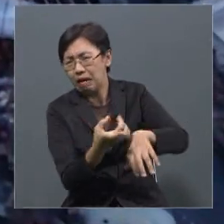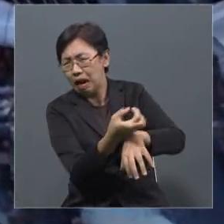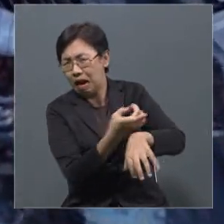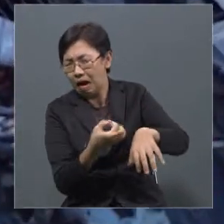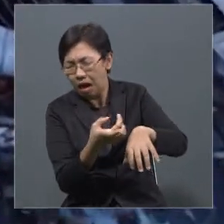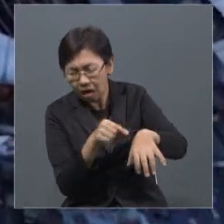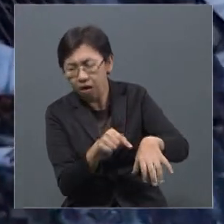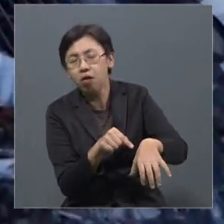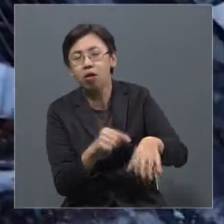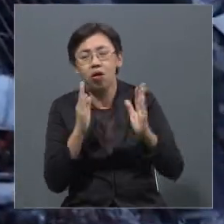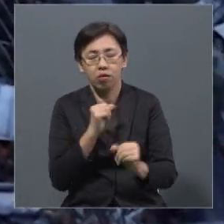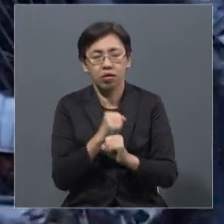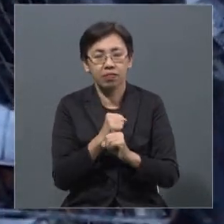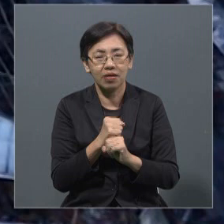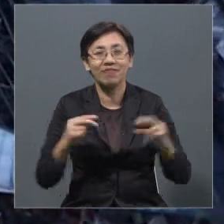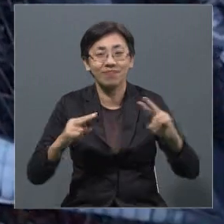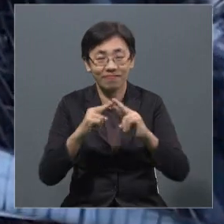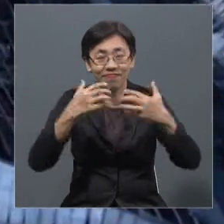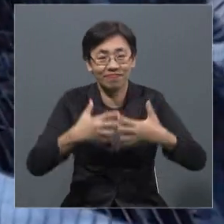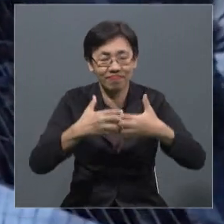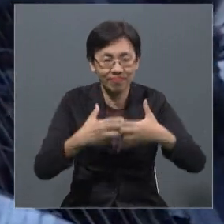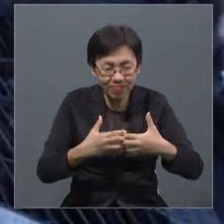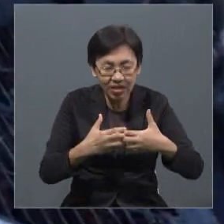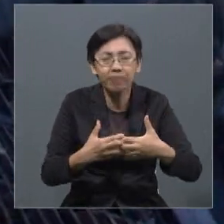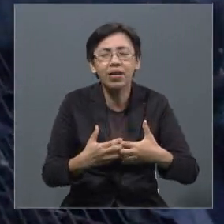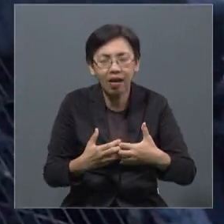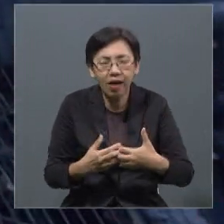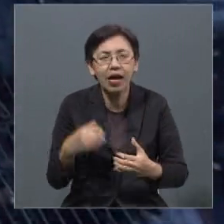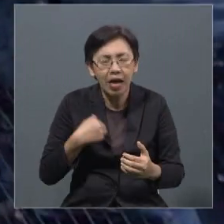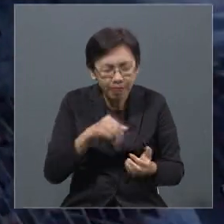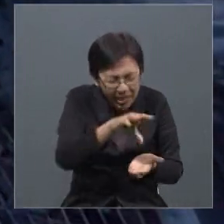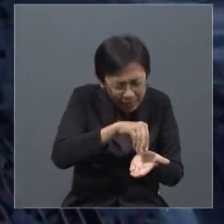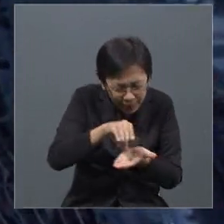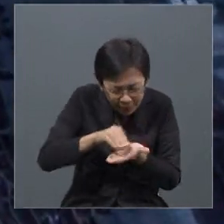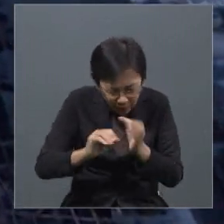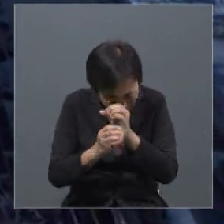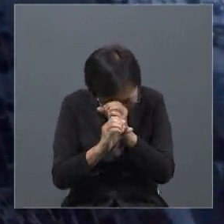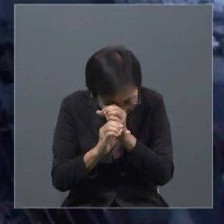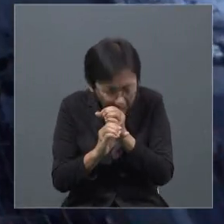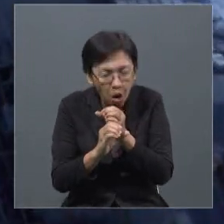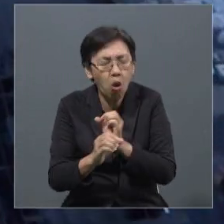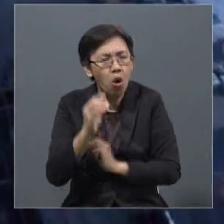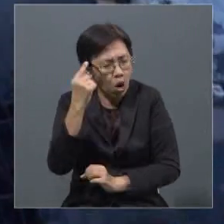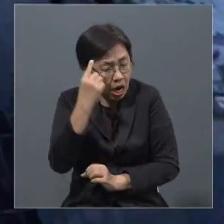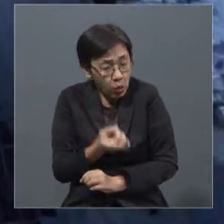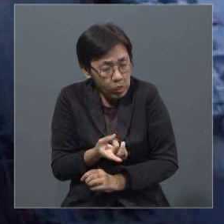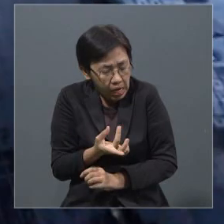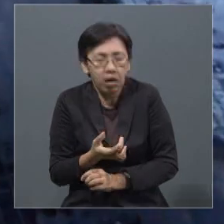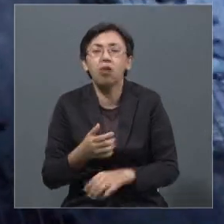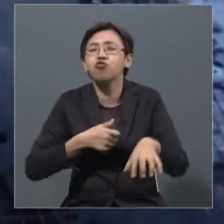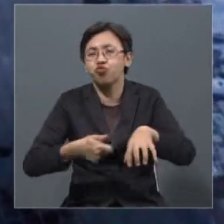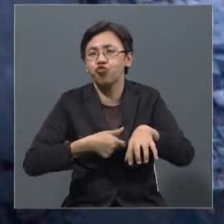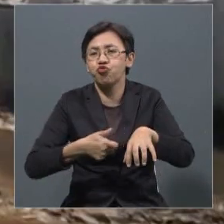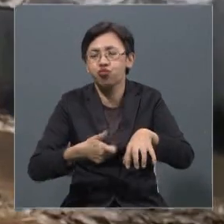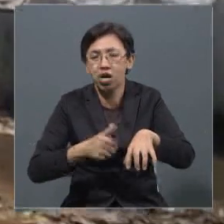โรงงานอุตสาหกรรมก็เก็บตัวอย่างกากตะกันอลูมิเนียมเนี่ยมาตรวจสอบเพื่อเพิ่มประสิทธิภาพในการดับเพลิงส่วนเช้าวันนี้ทางทีม